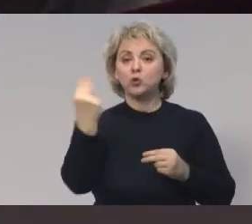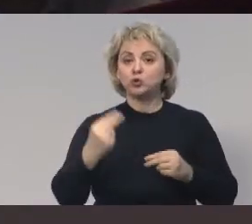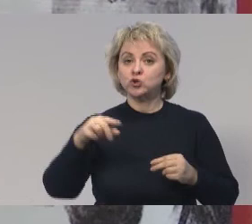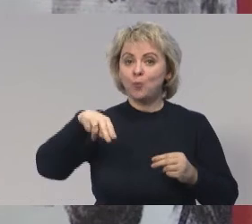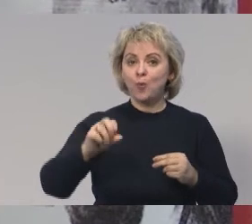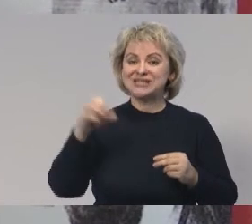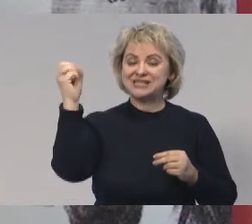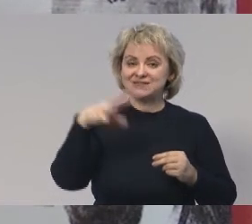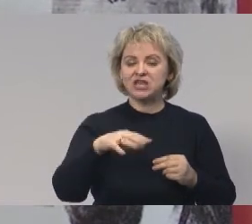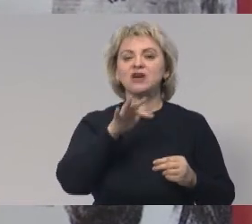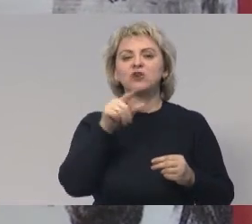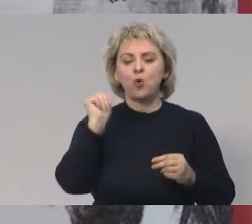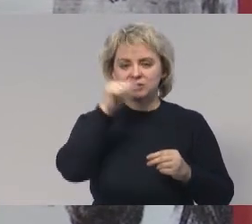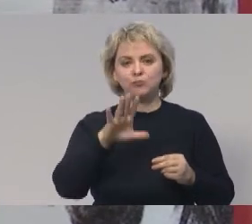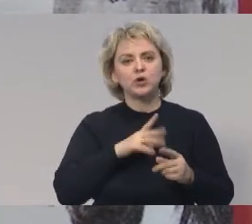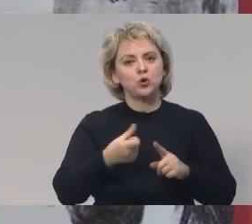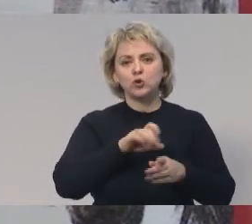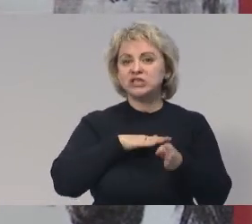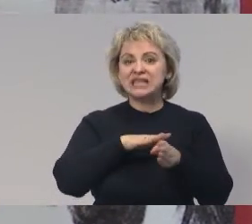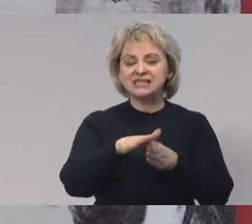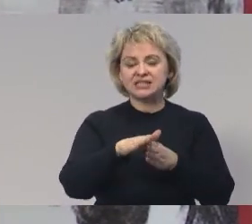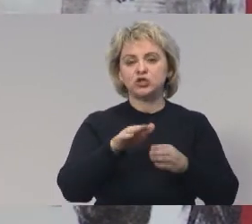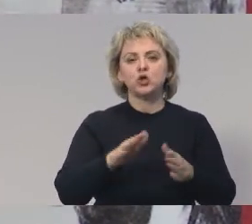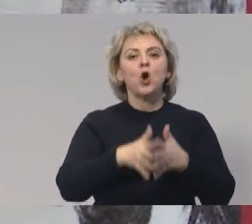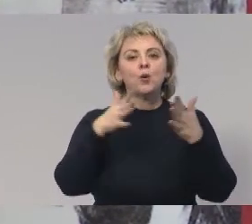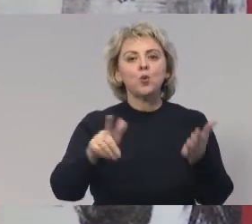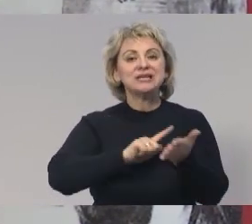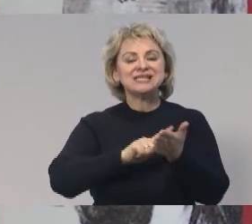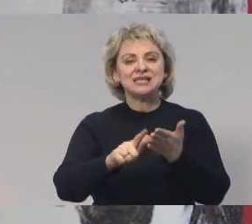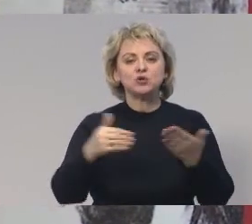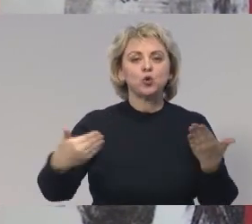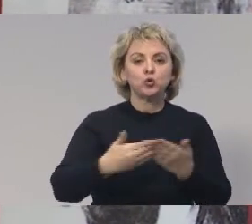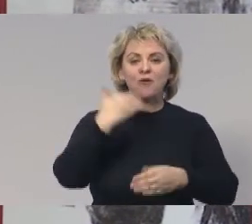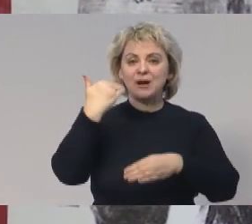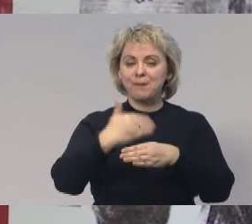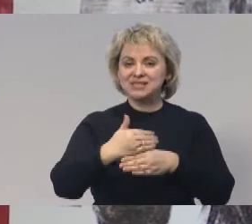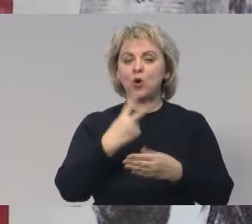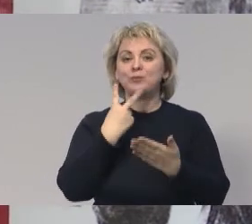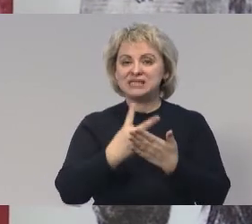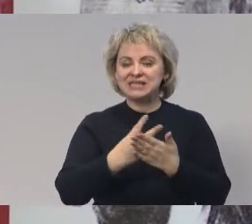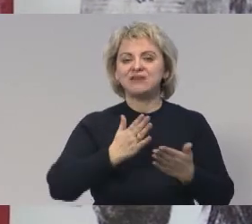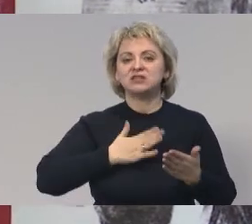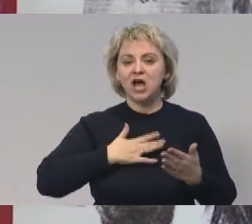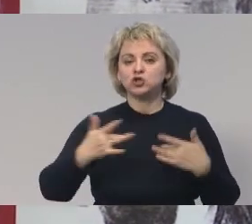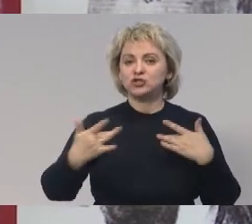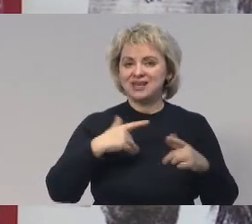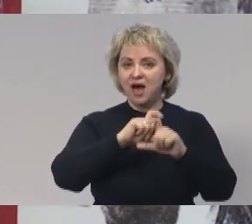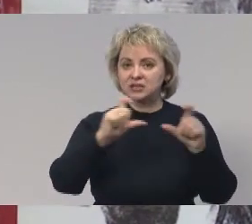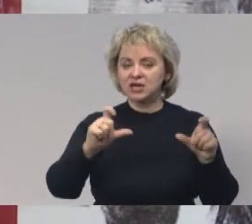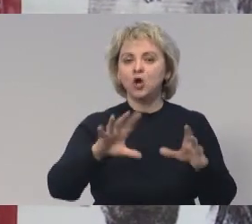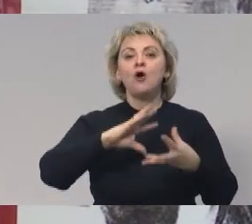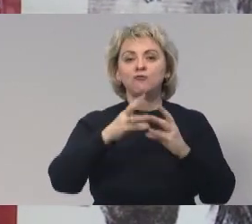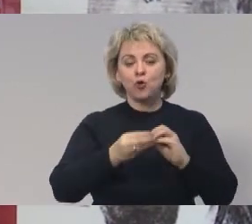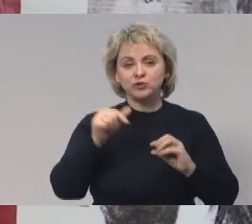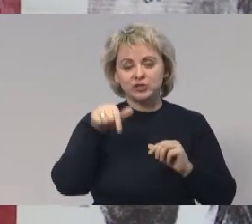по свету. Сезон был очень насыщенный. Более 70 новых постановок представили наши театры. В